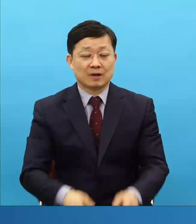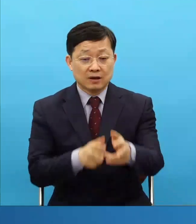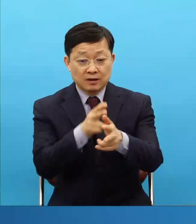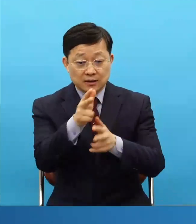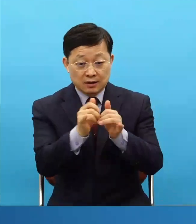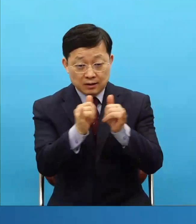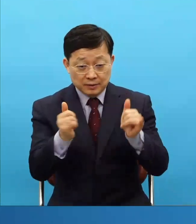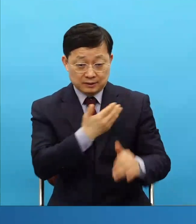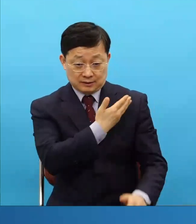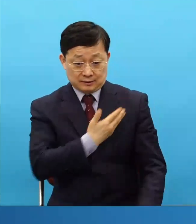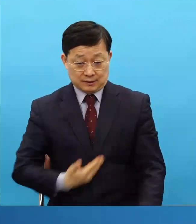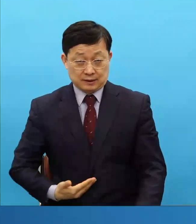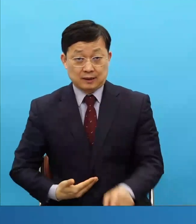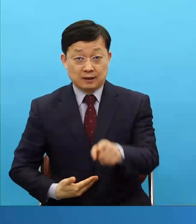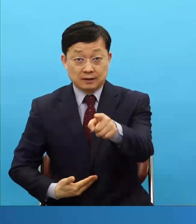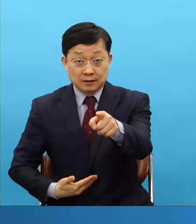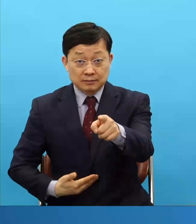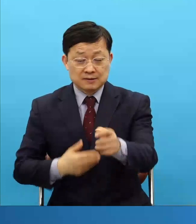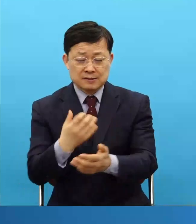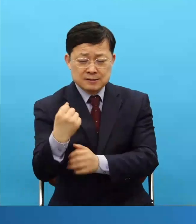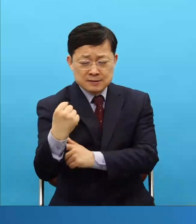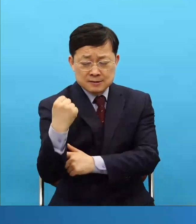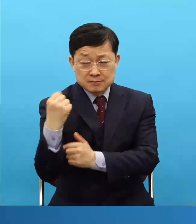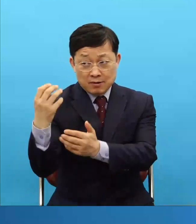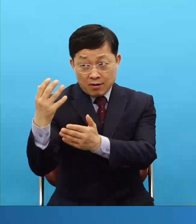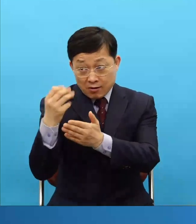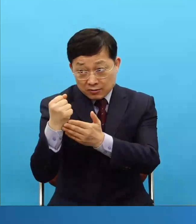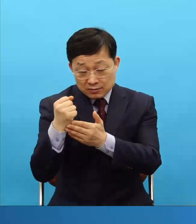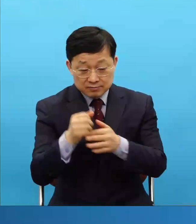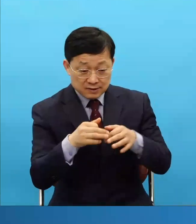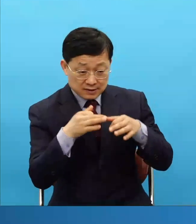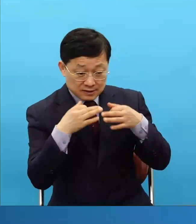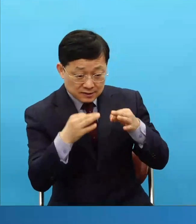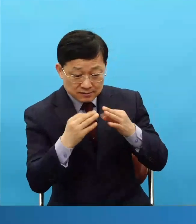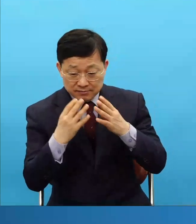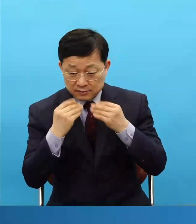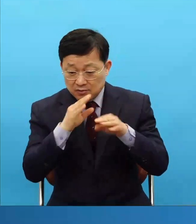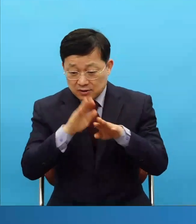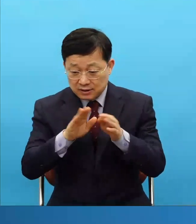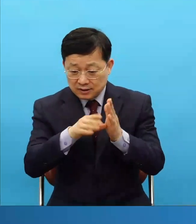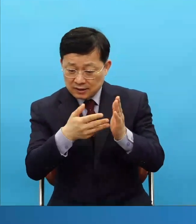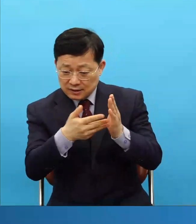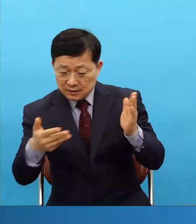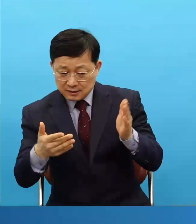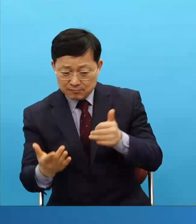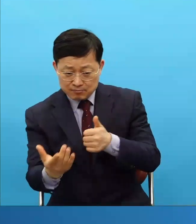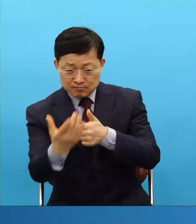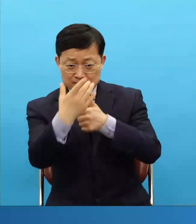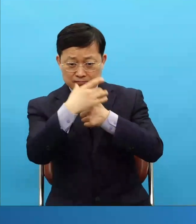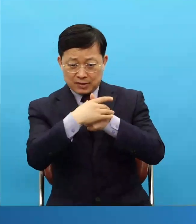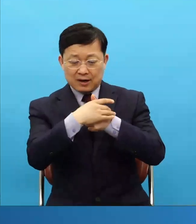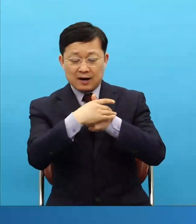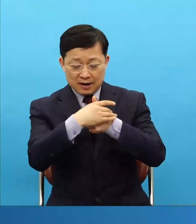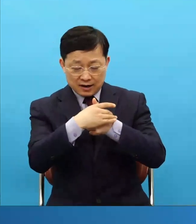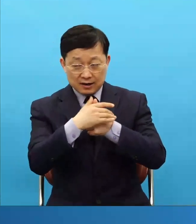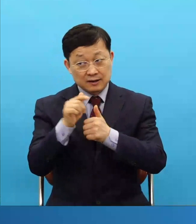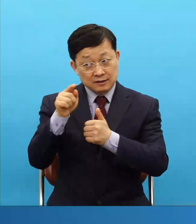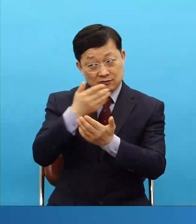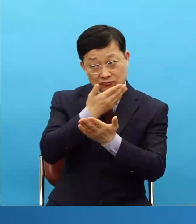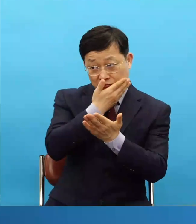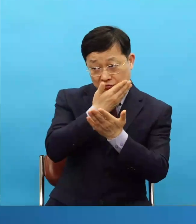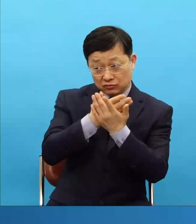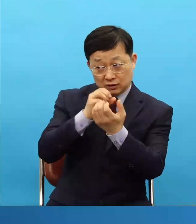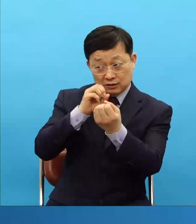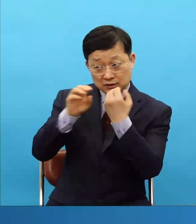얻으셔서 검토일 시대의 주역이 되려고 하면 이런 중요한 응답을 누릴 수 있어야 And 돼요. so truly be strengthened. If you want to become the